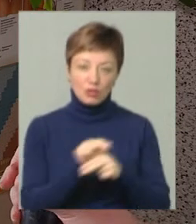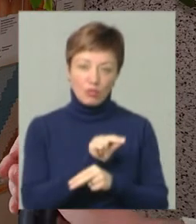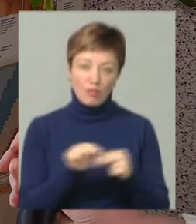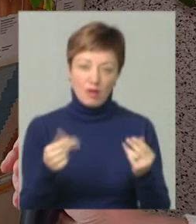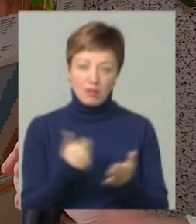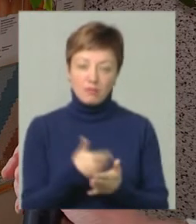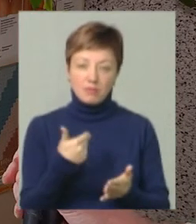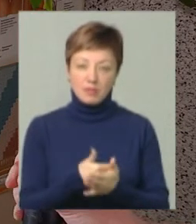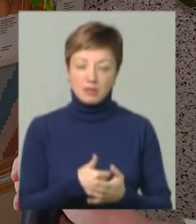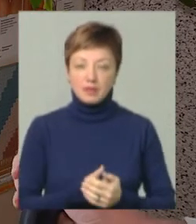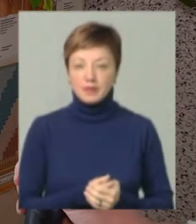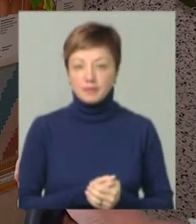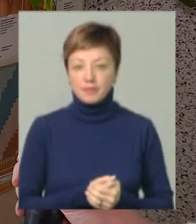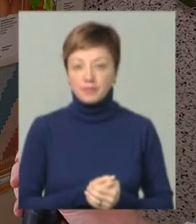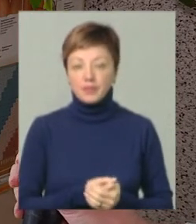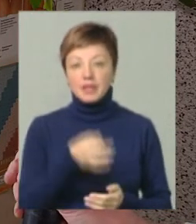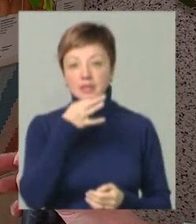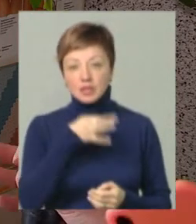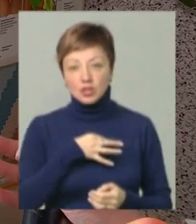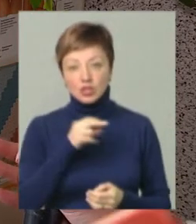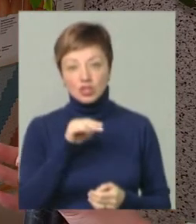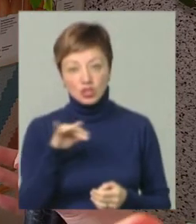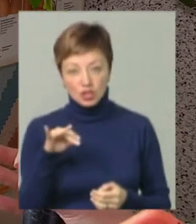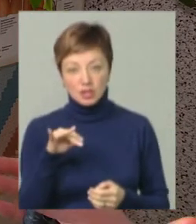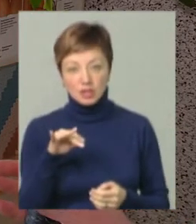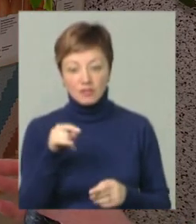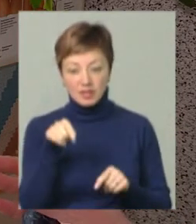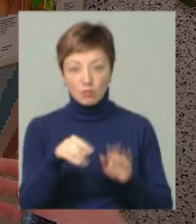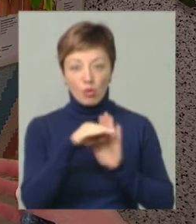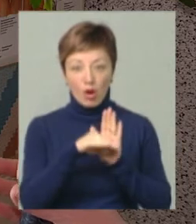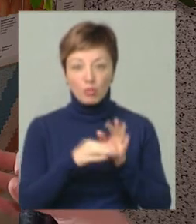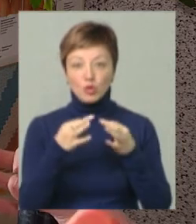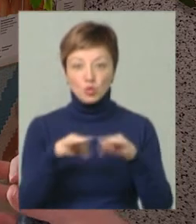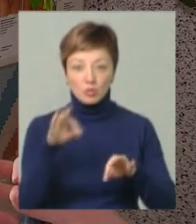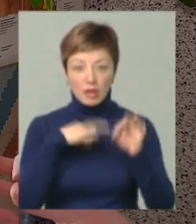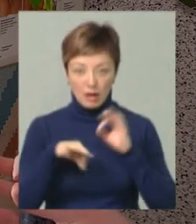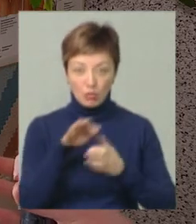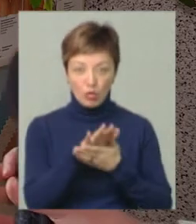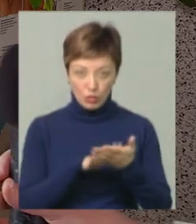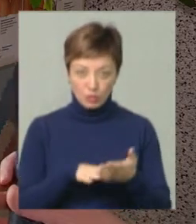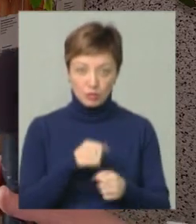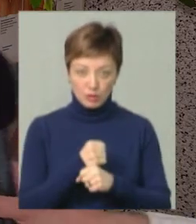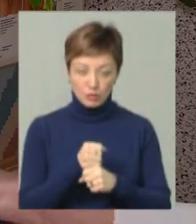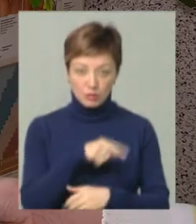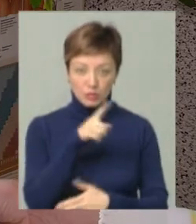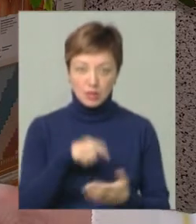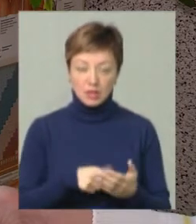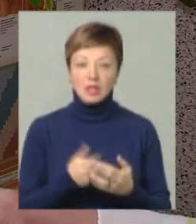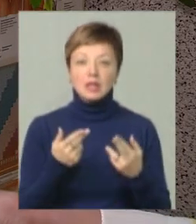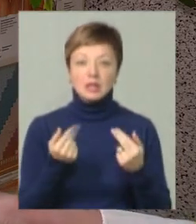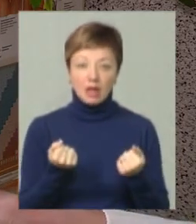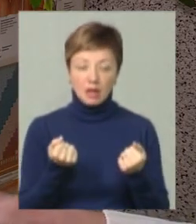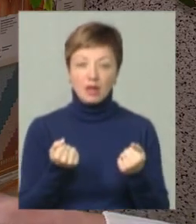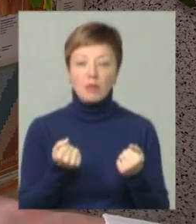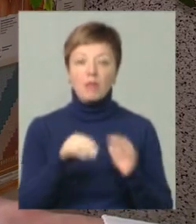там таблетованого, наприклад, то скажіть, чи от в межах цієї програми доступні ліки, чи вона продовжує діяти, чи доступні ті ліки? Так,